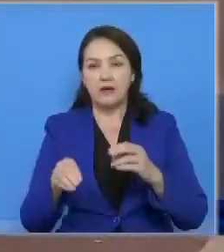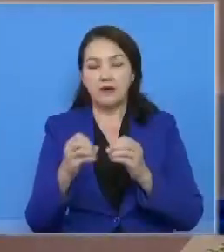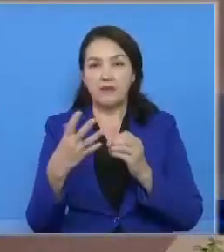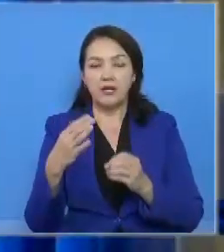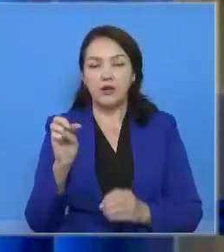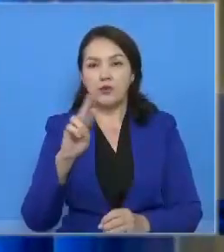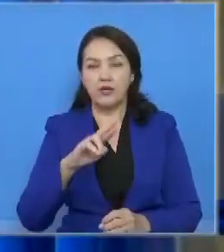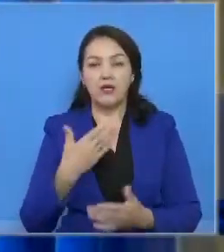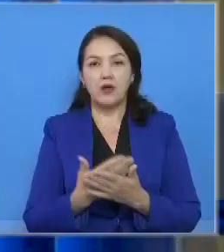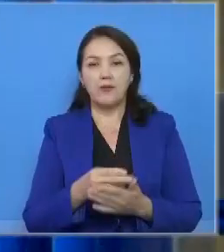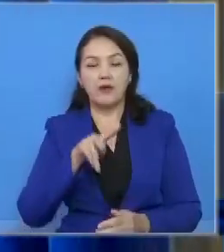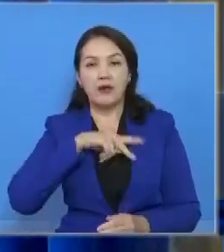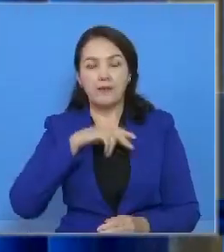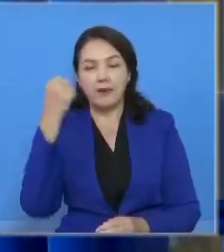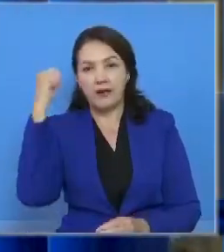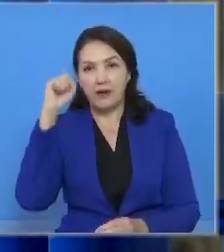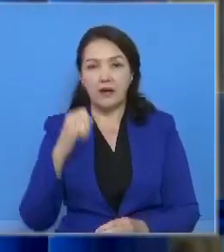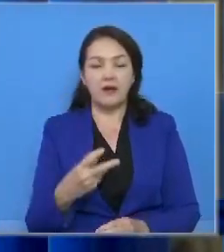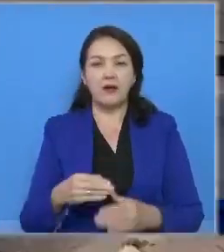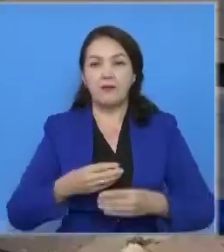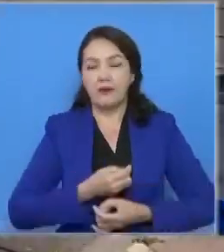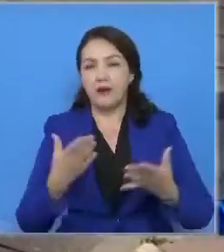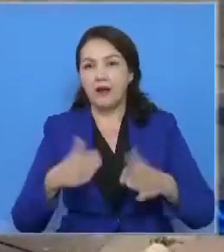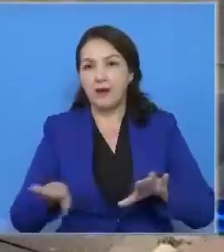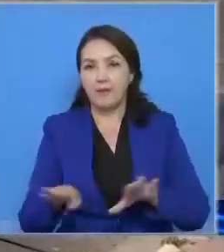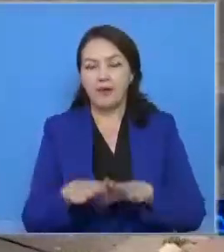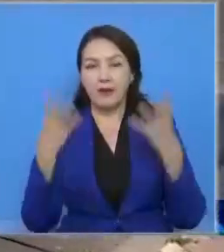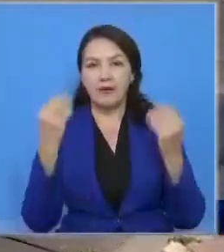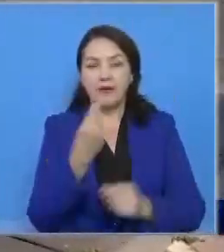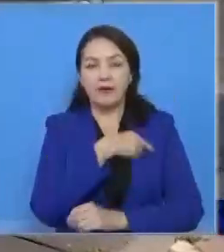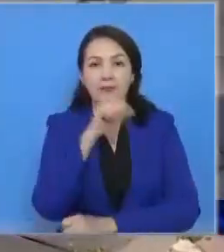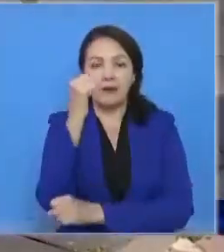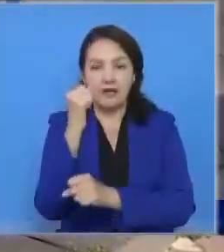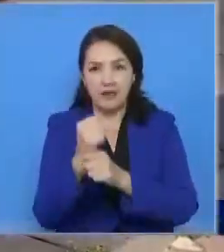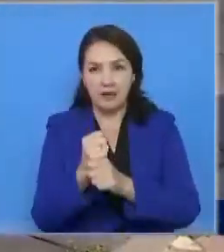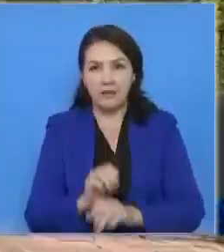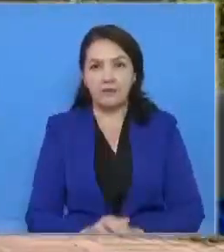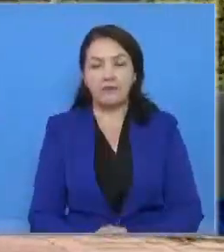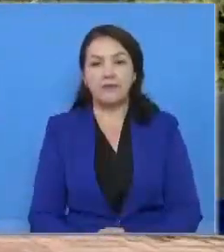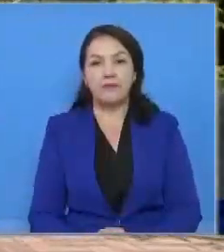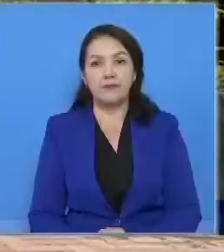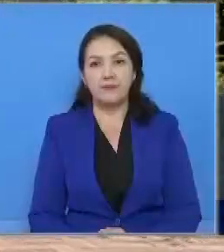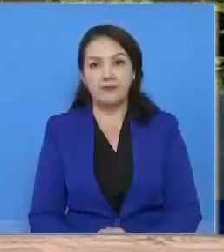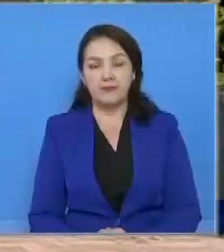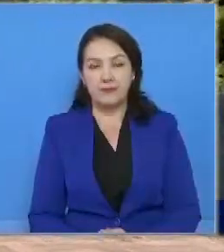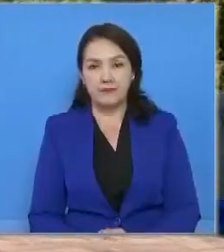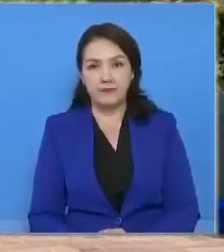15 июня награждение победителей пройдет в торжественной обстановке в День медиков инкарашаева Мажоров телеканал